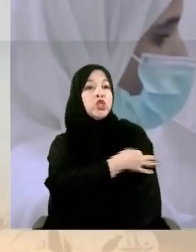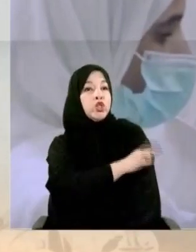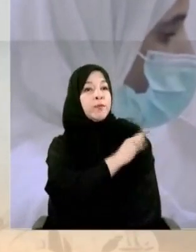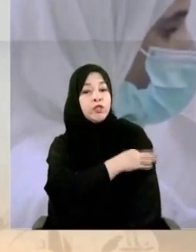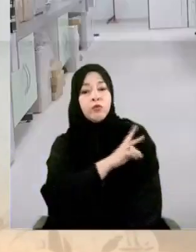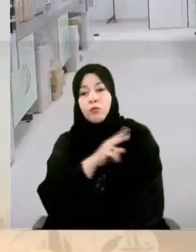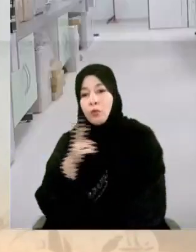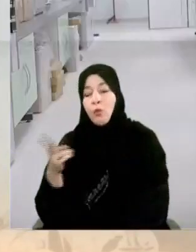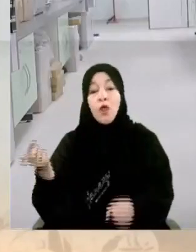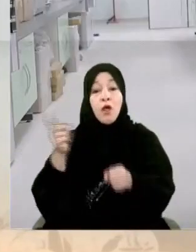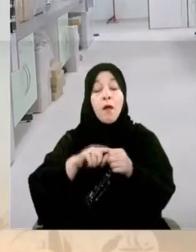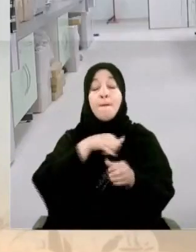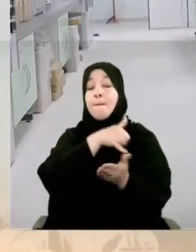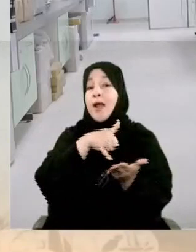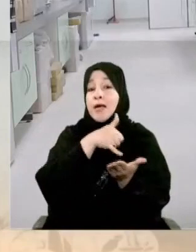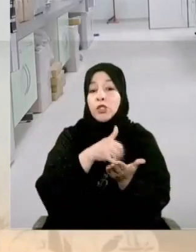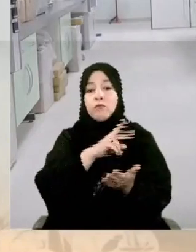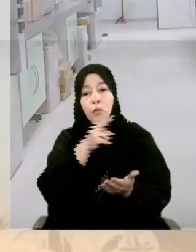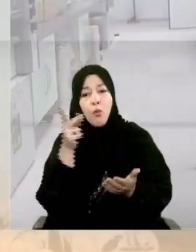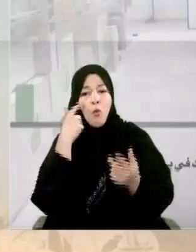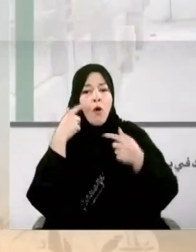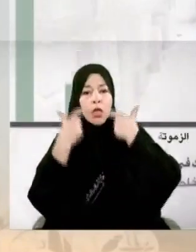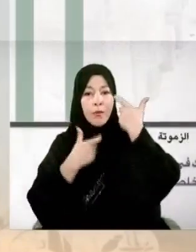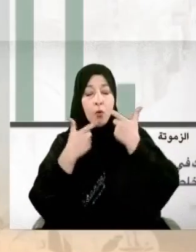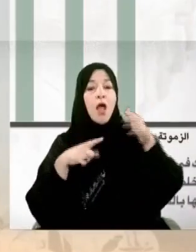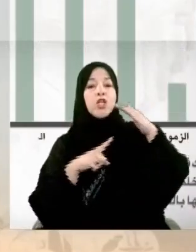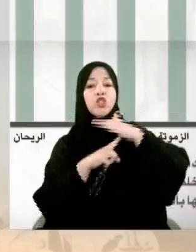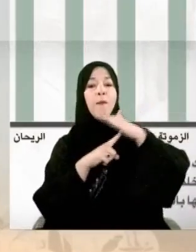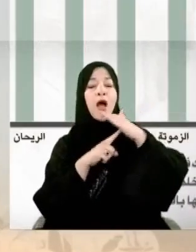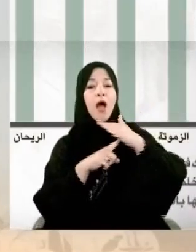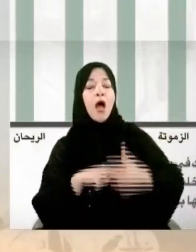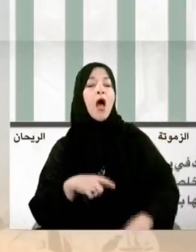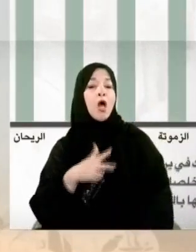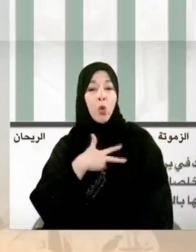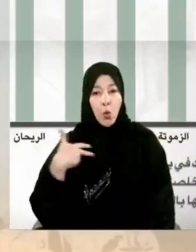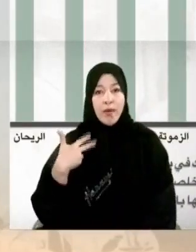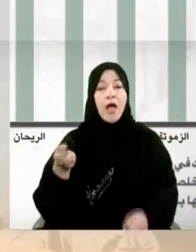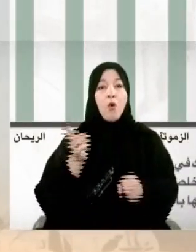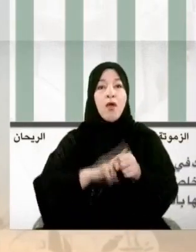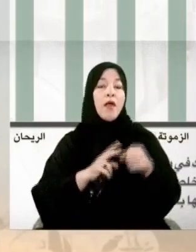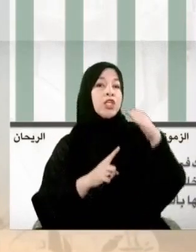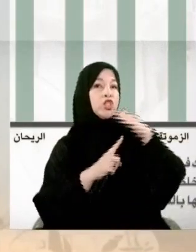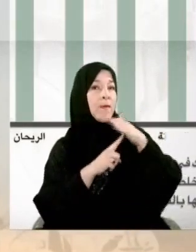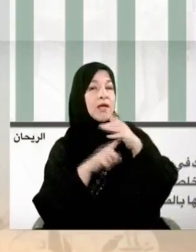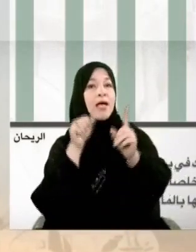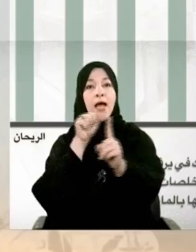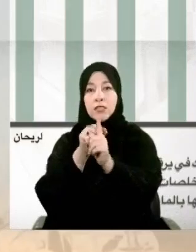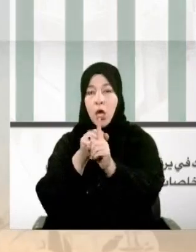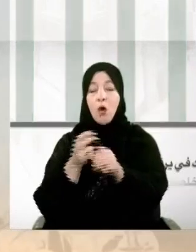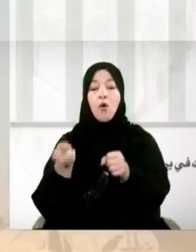مراكز أخرى، سواء كان في مختبرات على سبيل المثال في الجامعات الحكومية أو الجامعات الخاصة أو مراكز الإبحاث،